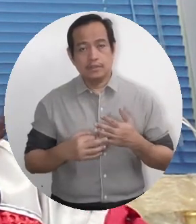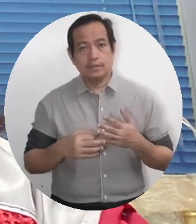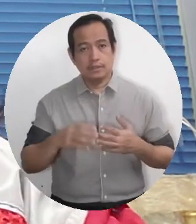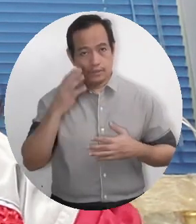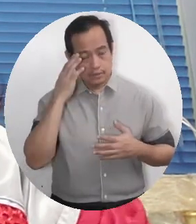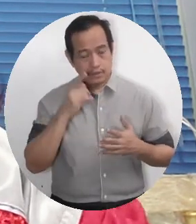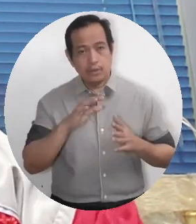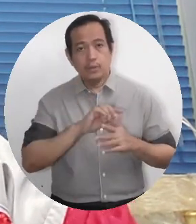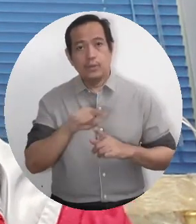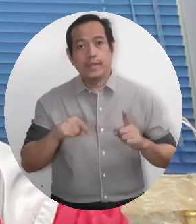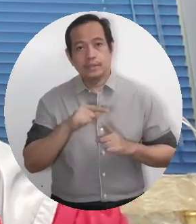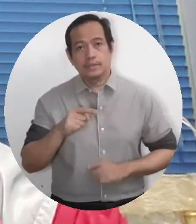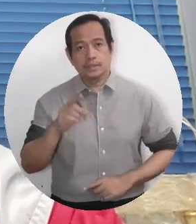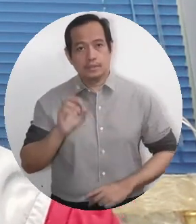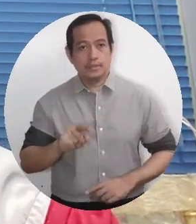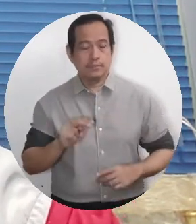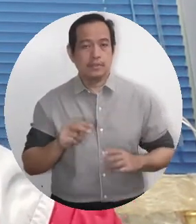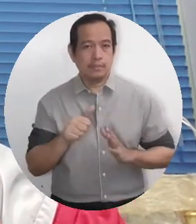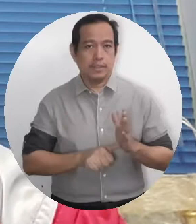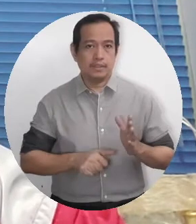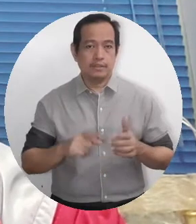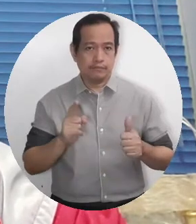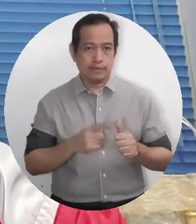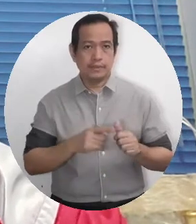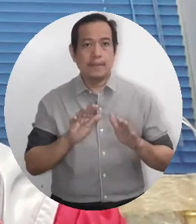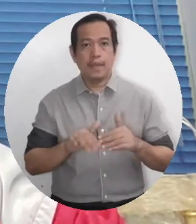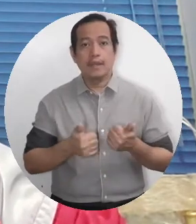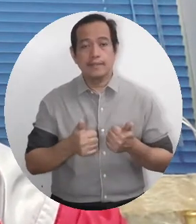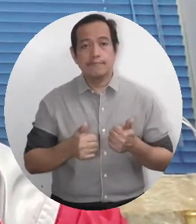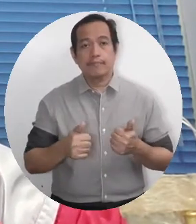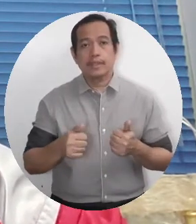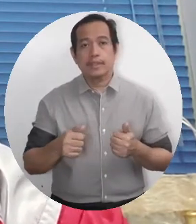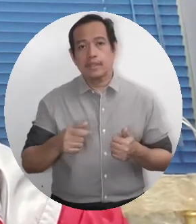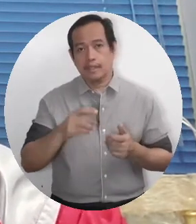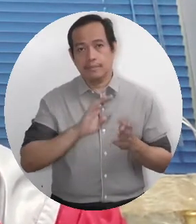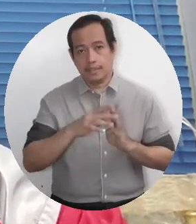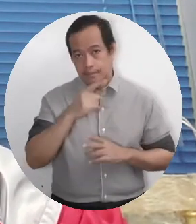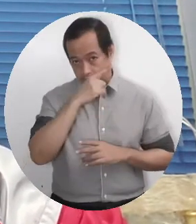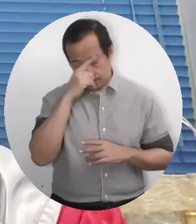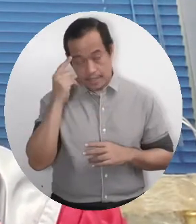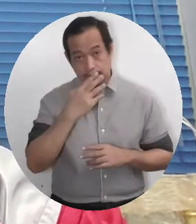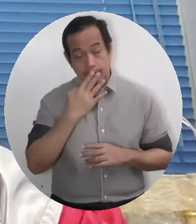na magdedetermine kung kailan sila operahan? Number one, kung gaano sila kaitim.